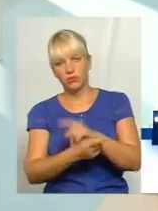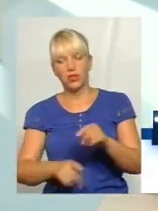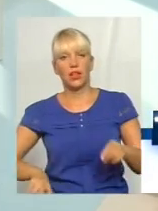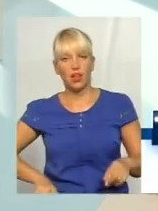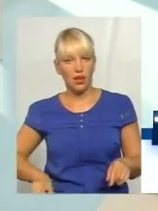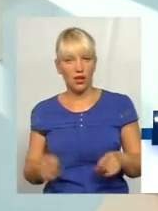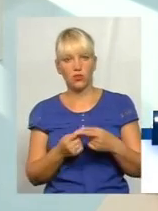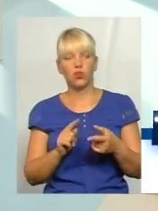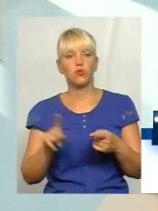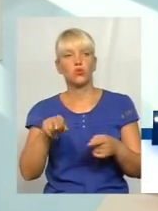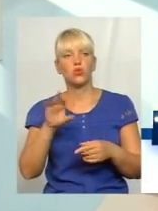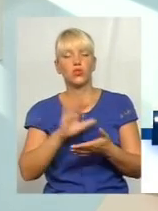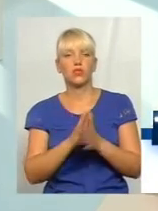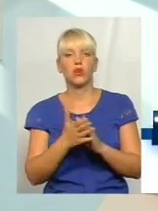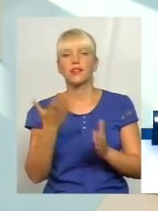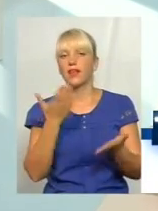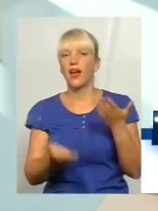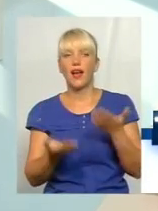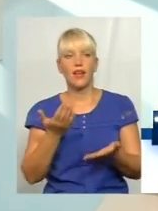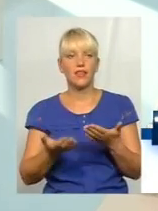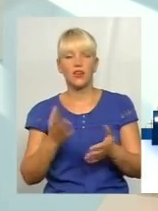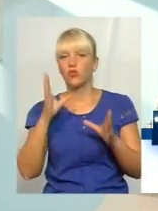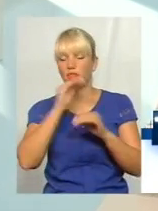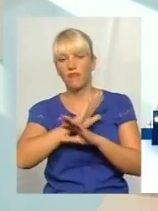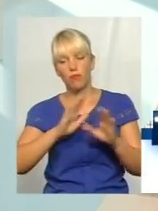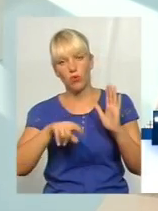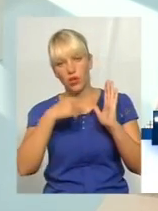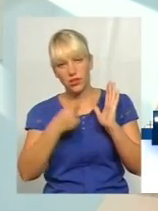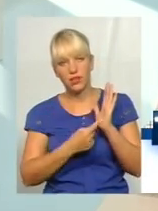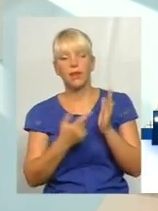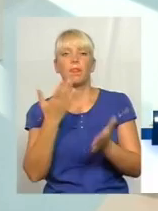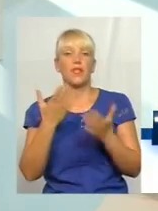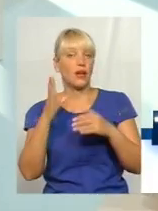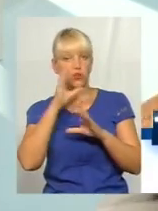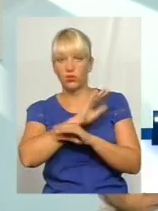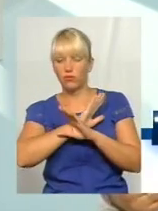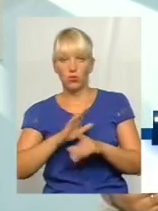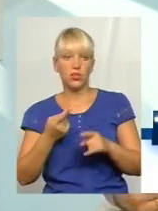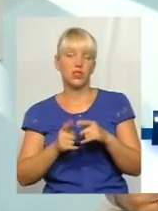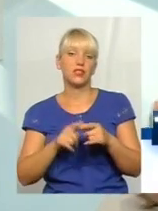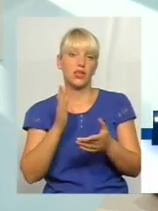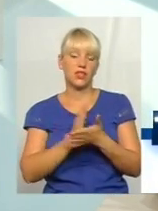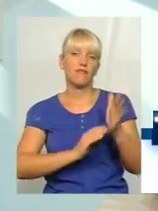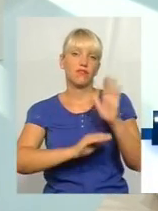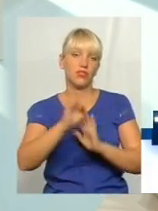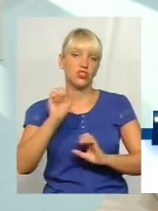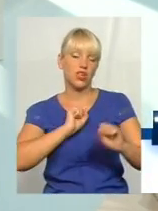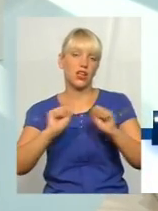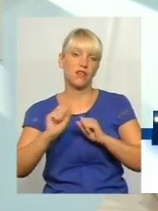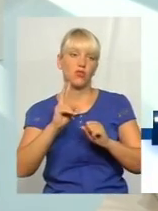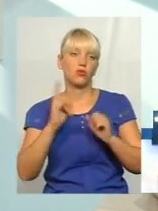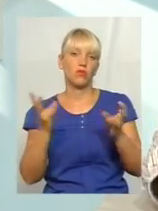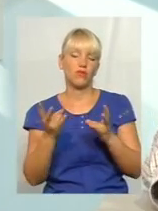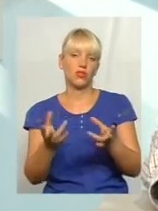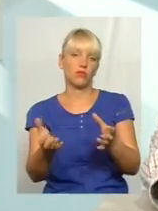там таких ситуацій що А якщо не не впорається так на то якщо не впорається і є е вище керівництво яке повинно приймати